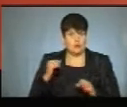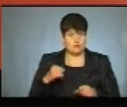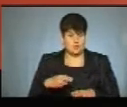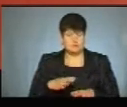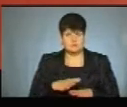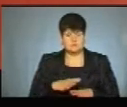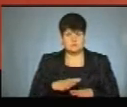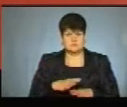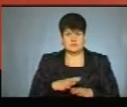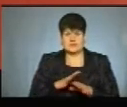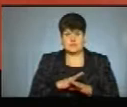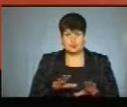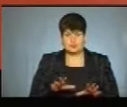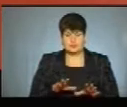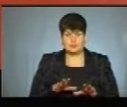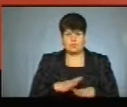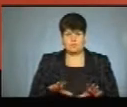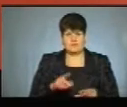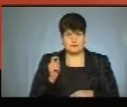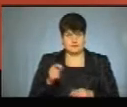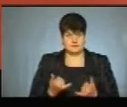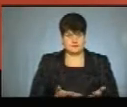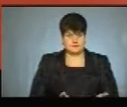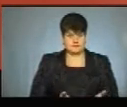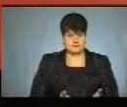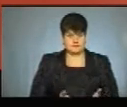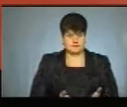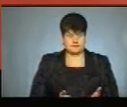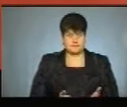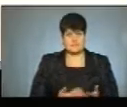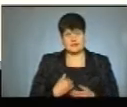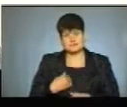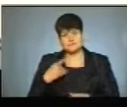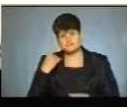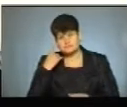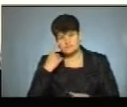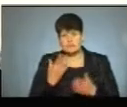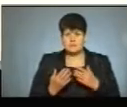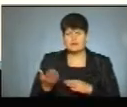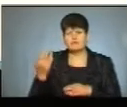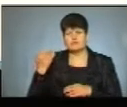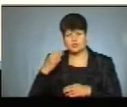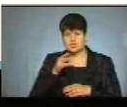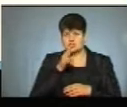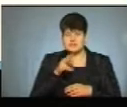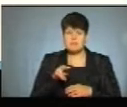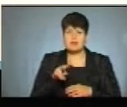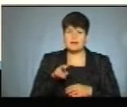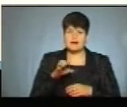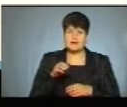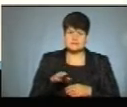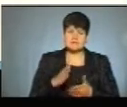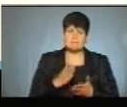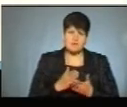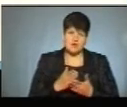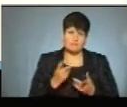до таких зрухів, які відбулися зараз? Ну, я думаю, що якби в той час Пласт мав